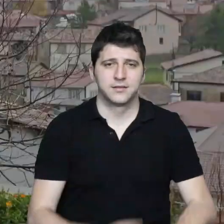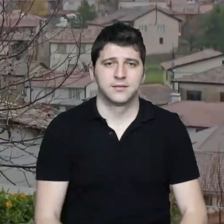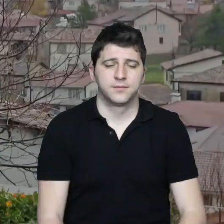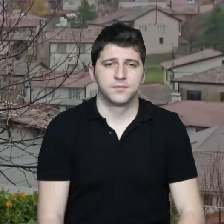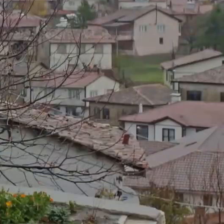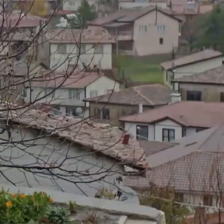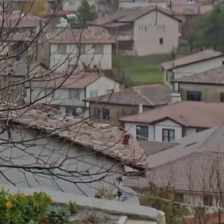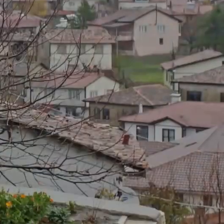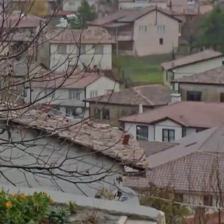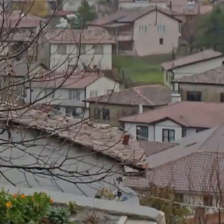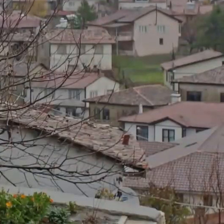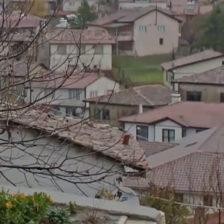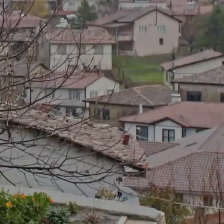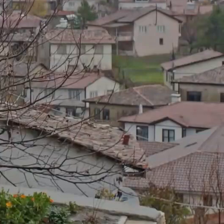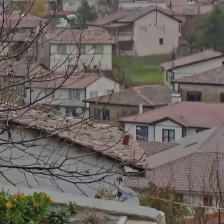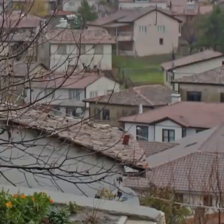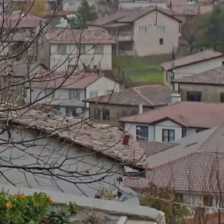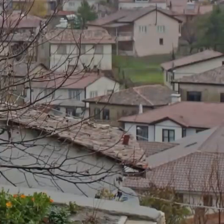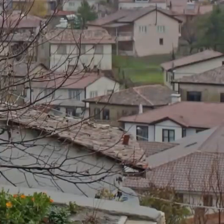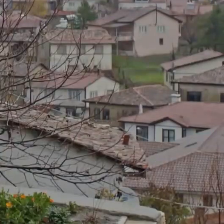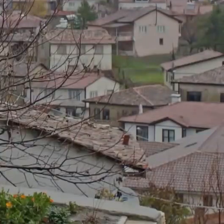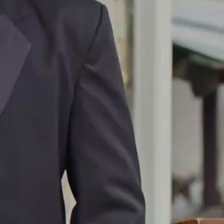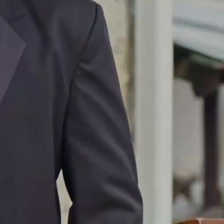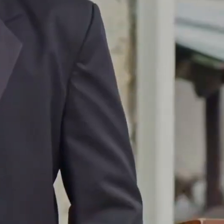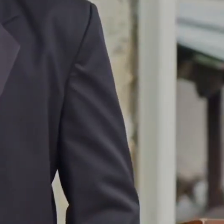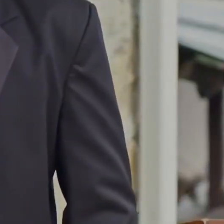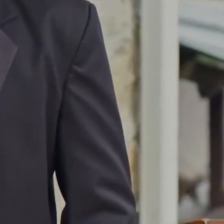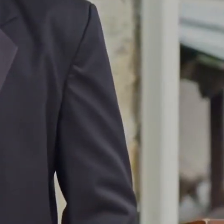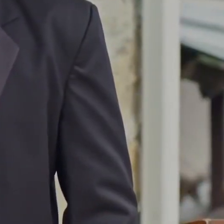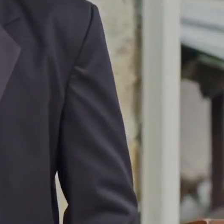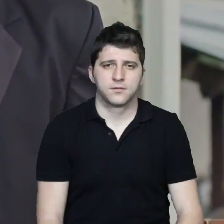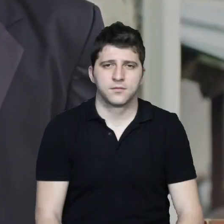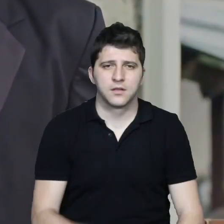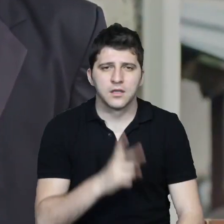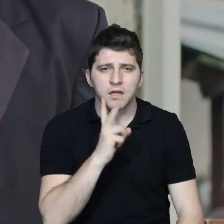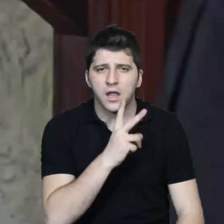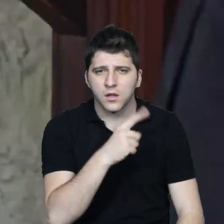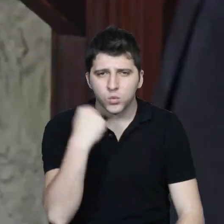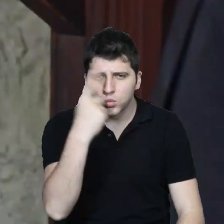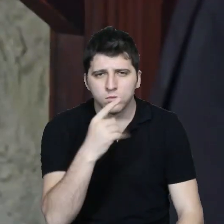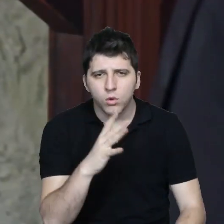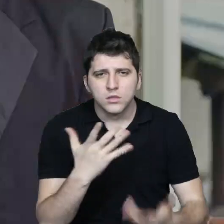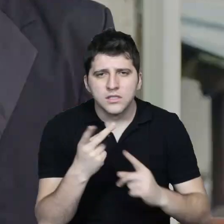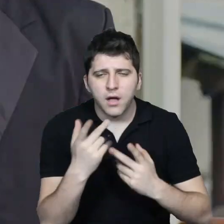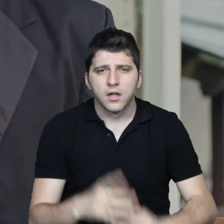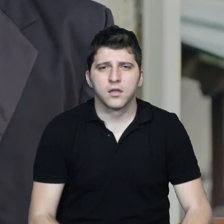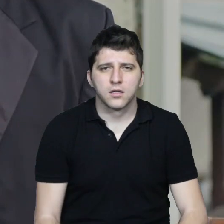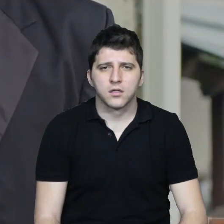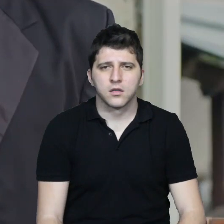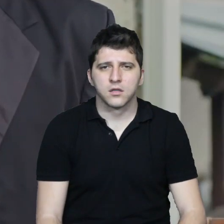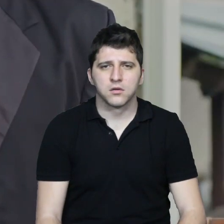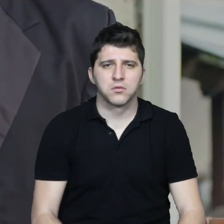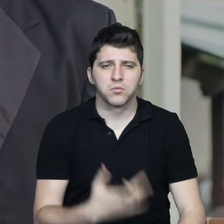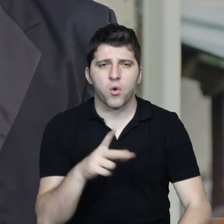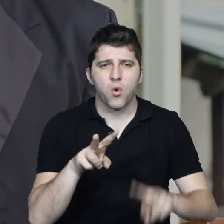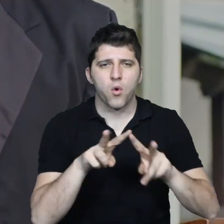İki kız da yüzleri asık girdi içeri. İsmail Aysu'dan aldığı şemsiyeyi kapattı. Yengenin bu suratı ne İsmail? Bilmem diye gerdan kırdı. Mona Lisa